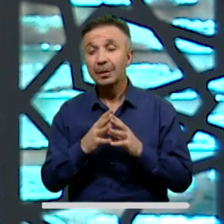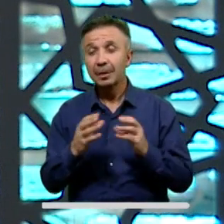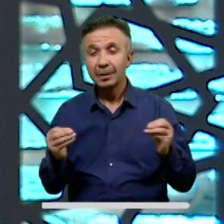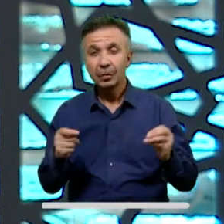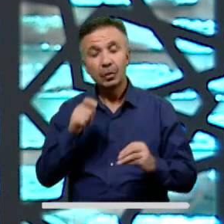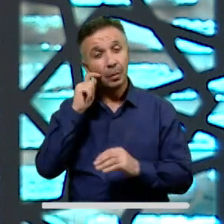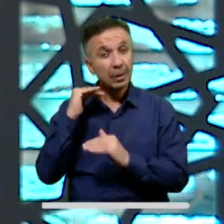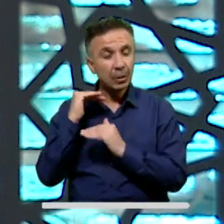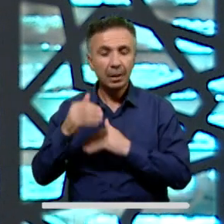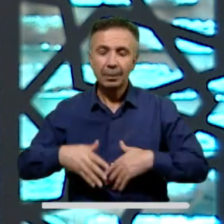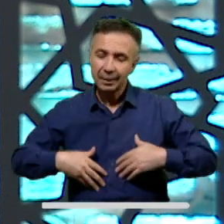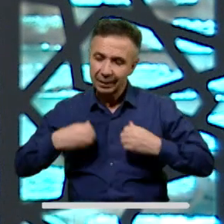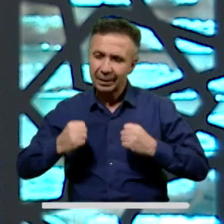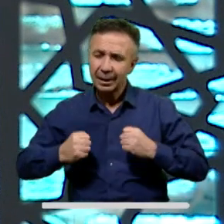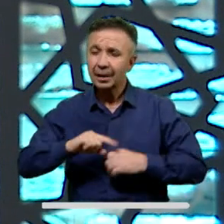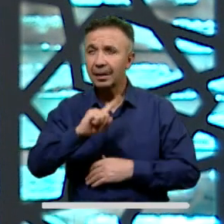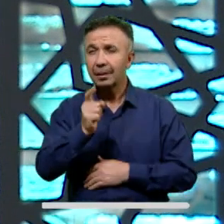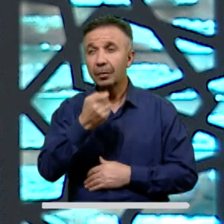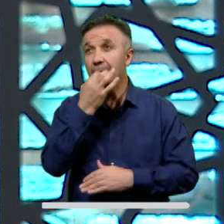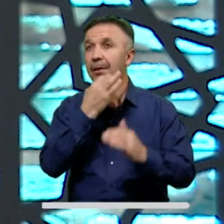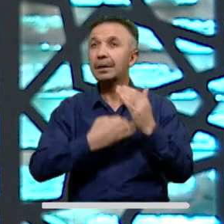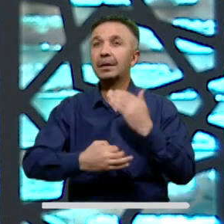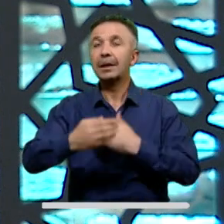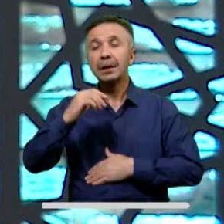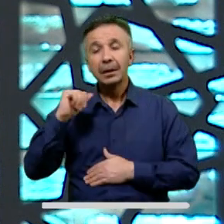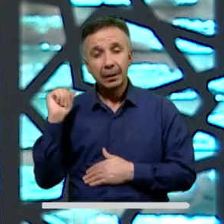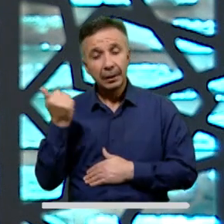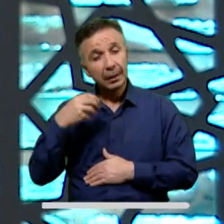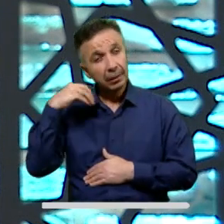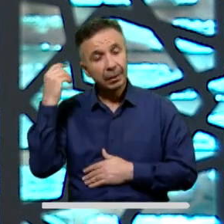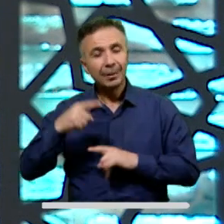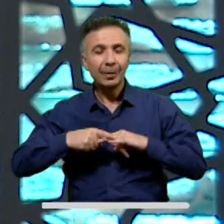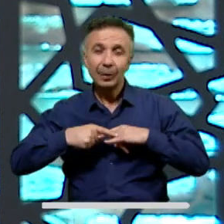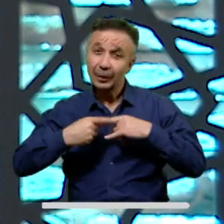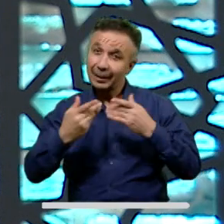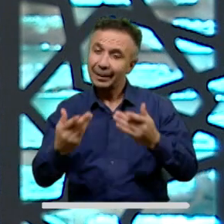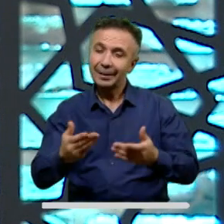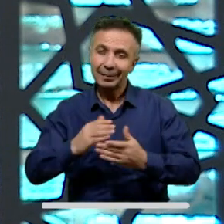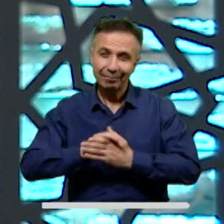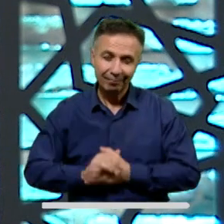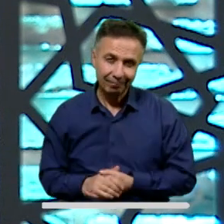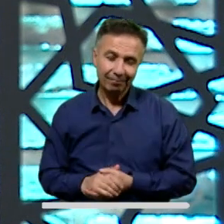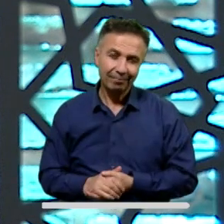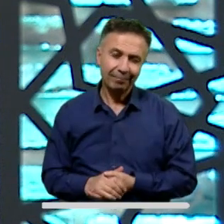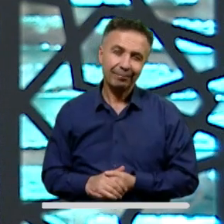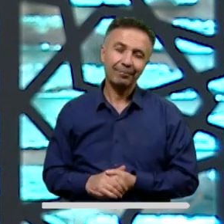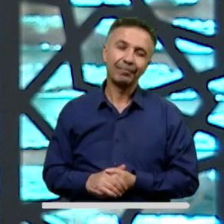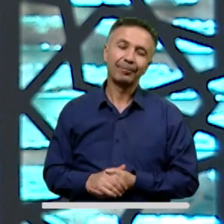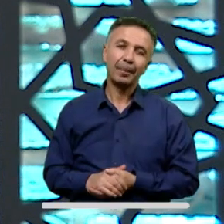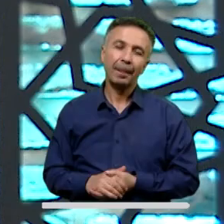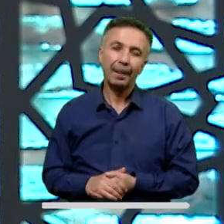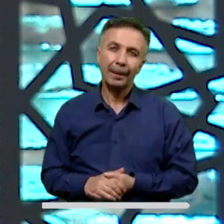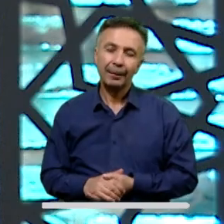Muhammed sağlık, sıhhat, afiyet bulsun niyazıyla muhterem hocamıza bir hoş geldiniz diyelim. Sonra ilk telefon bağlantısını